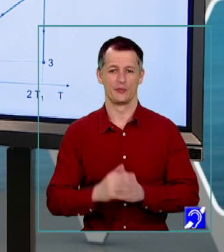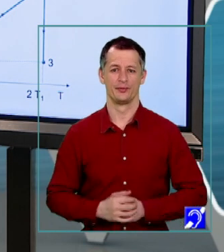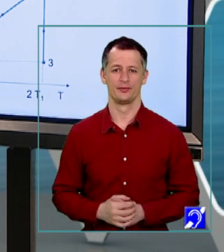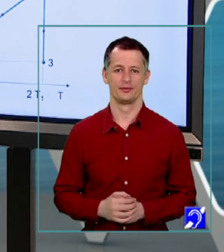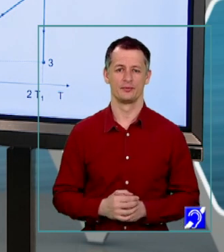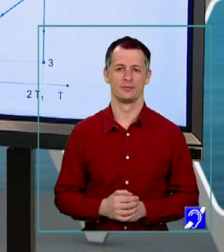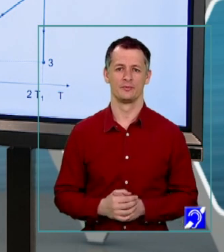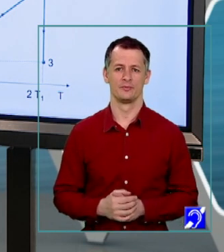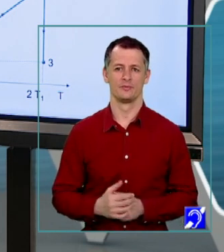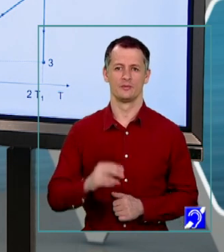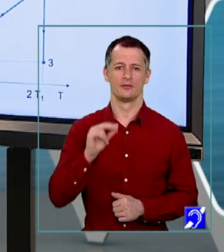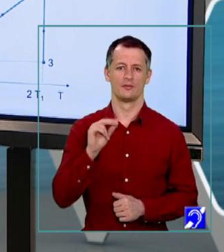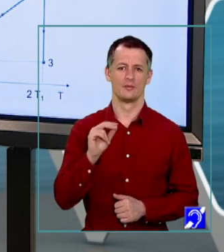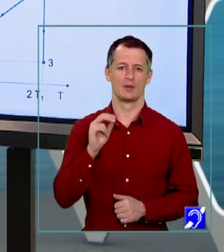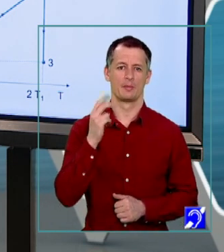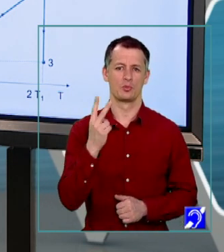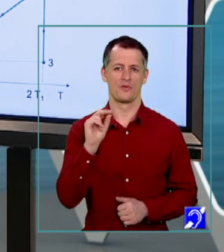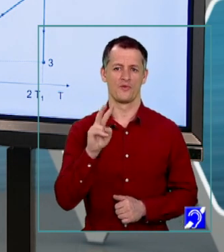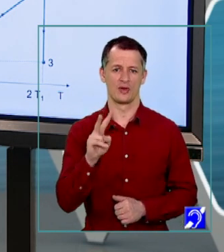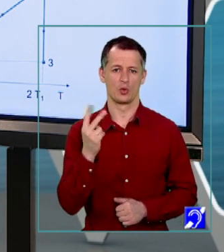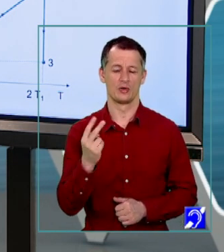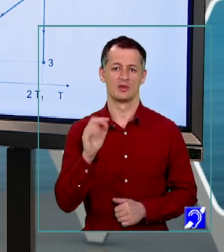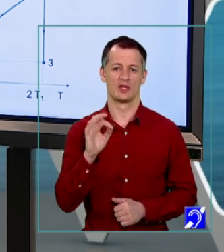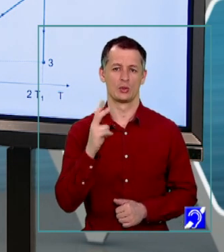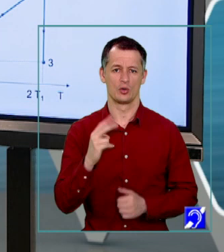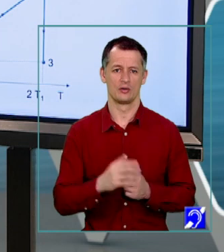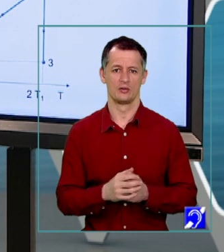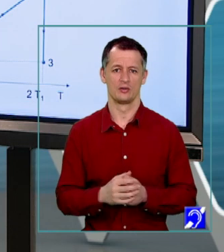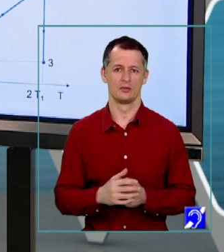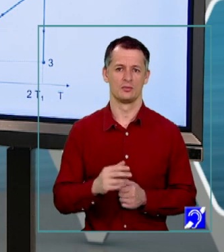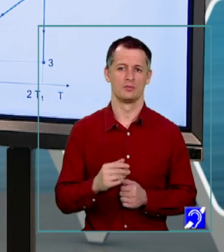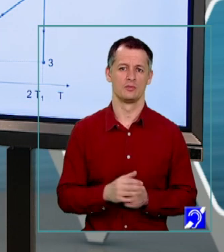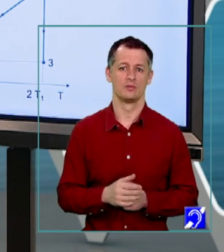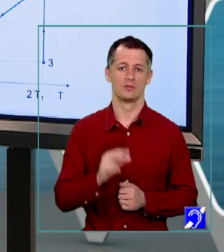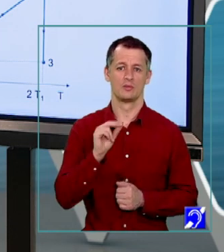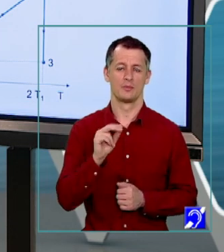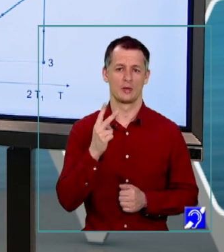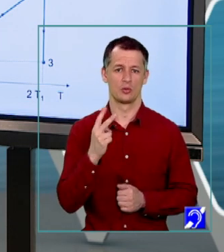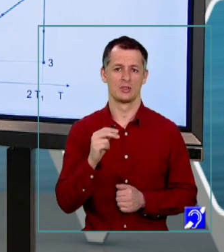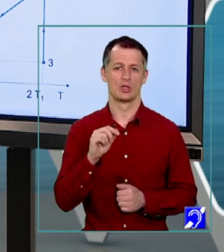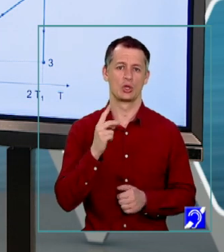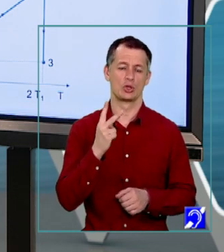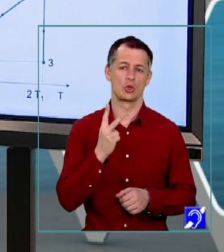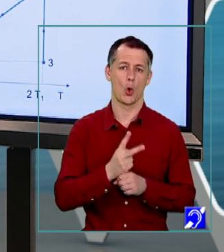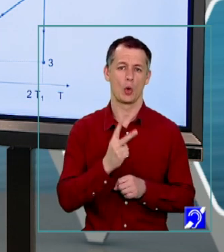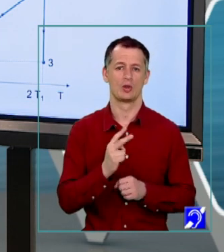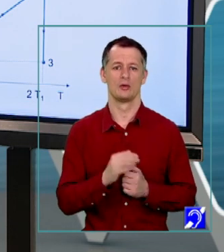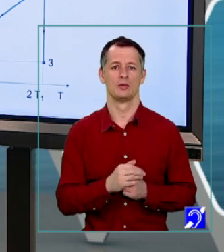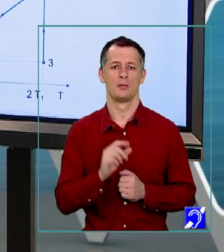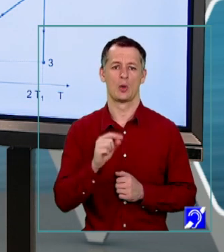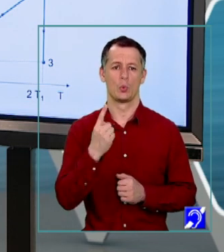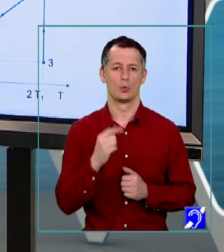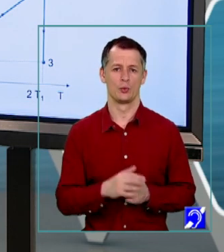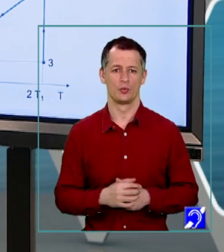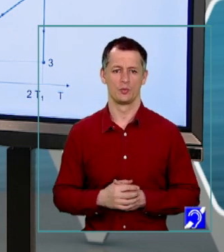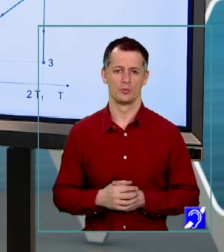P2, V2, T2. Păi, ce relație avem? P2 este de 2 ori P1. Ia uitați-vă, P2,